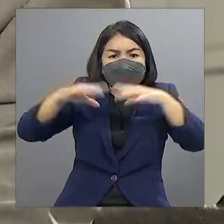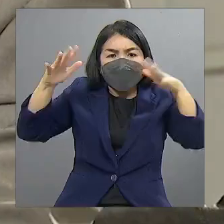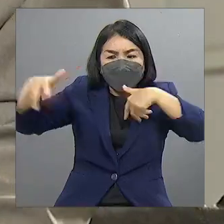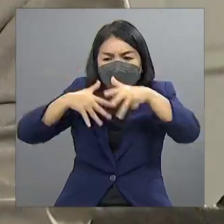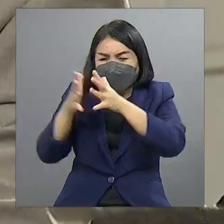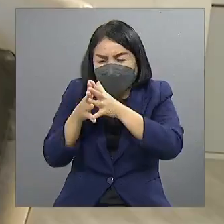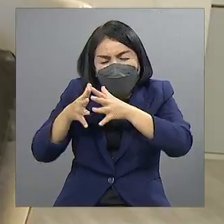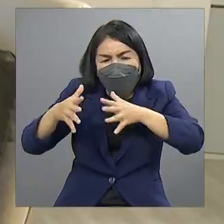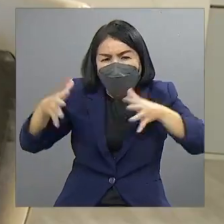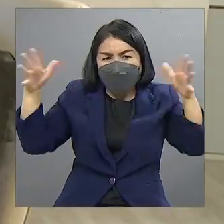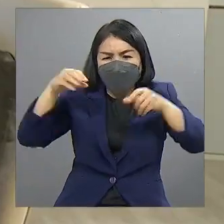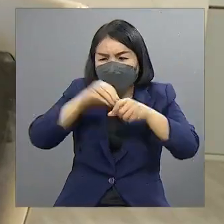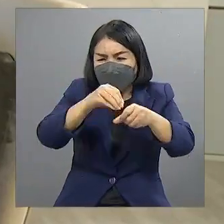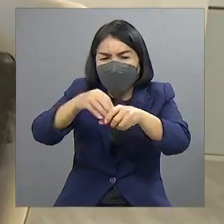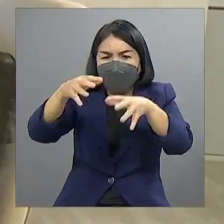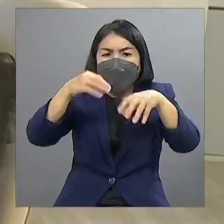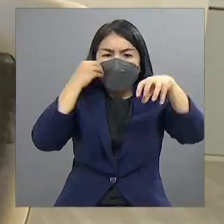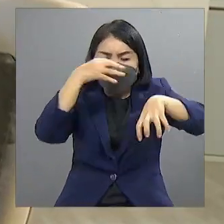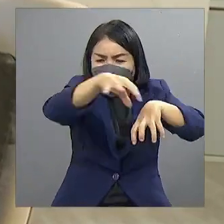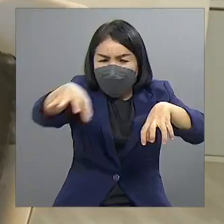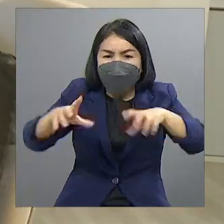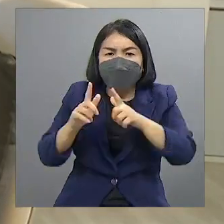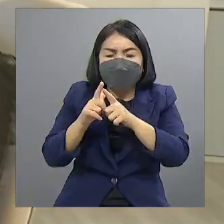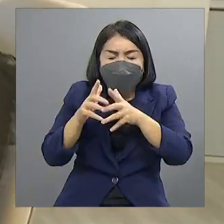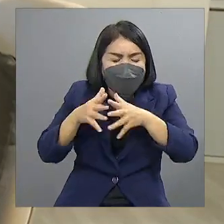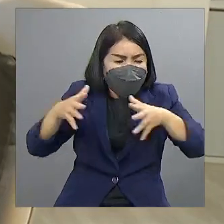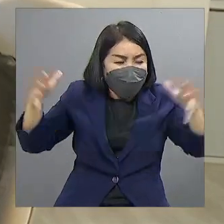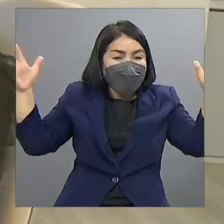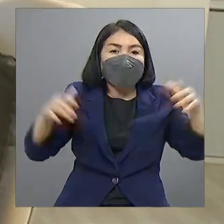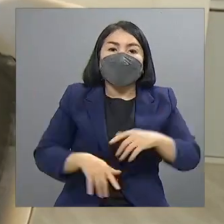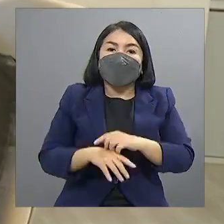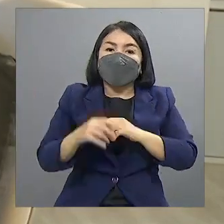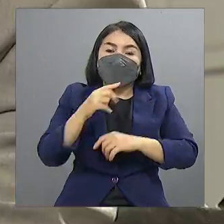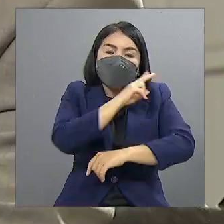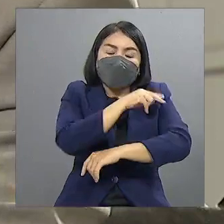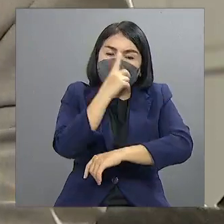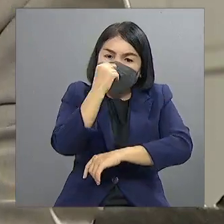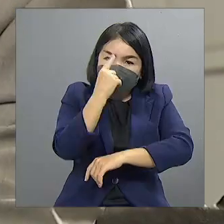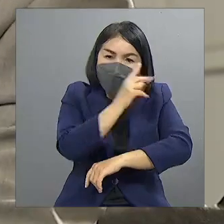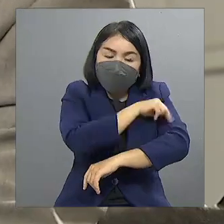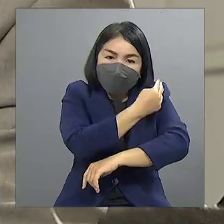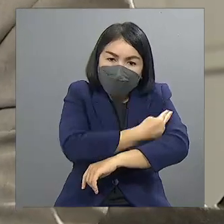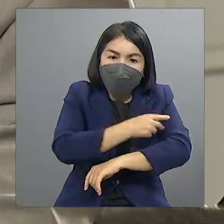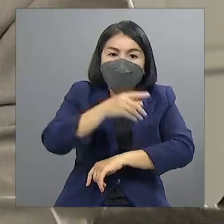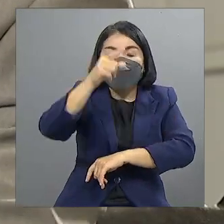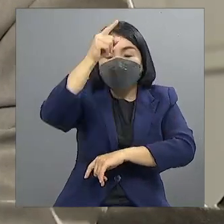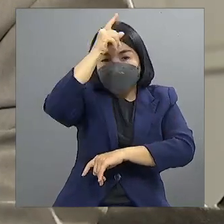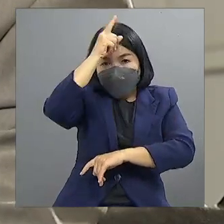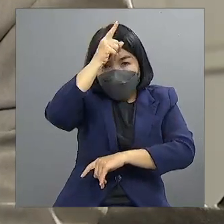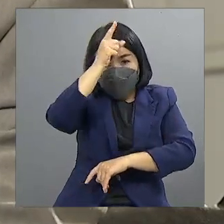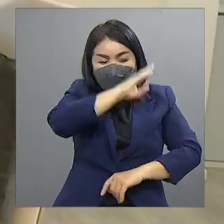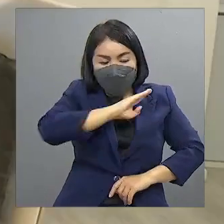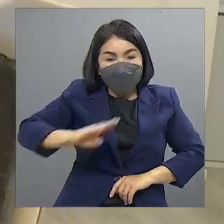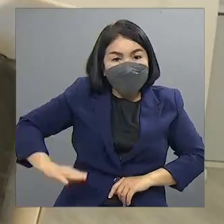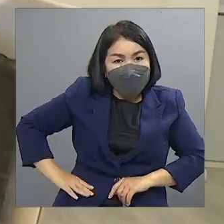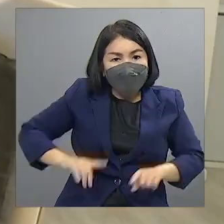นั้นแพทย์หมอฝรั่งในเวลานั้นจะเป็นเยอรมันหรือว่าจะเป็นเบลเยียมนะฮะก็ตามเนี่ยแนะนำว่าพ